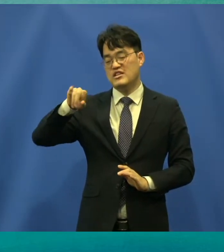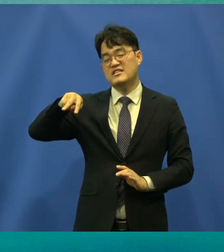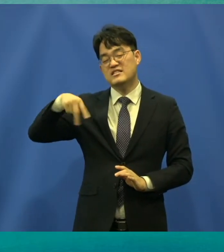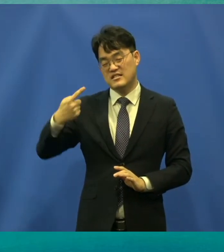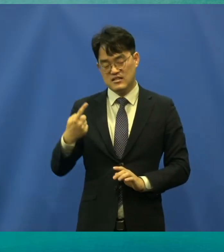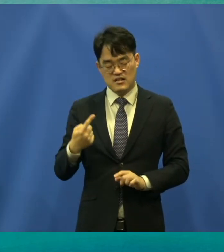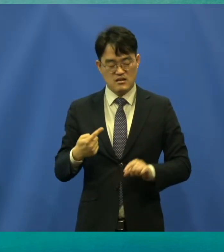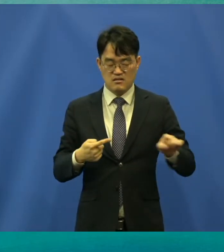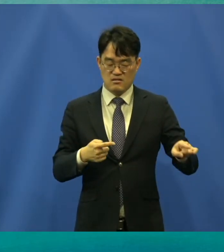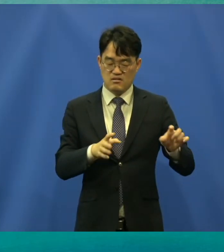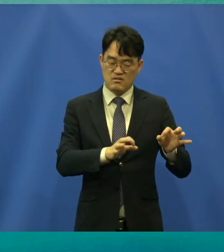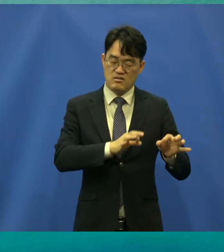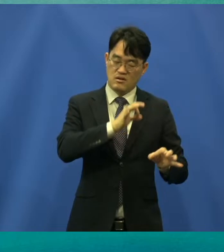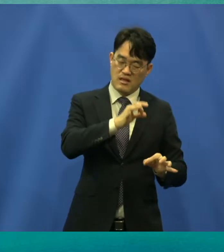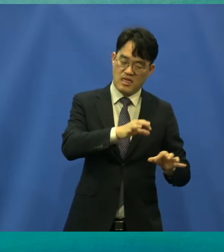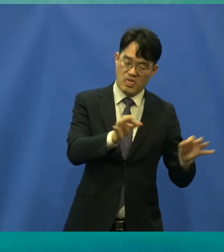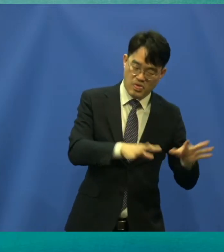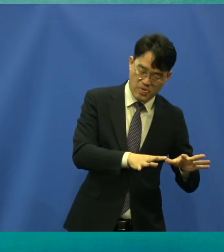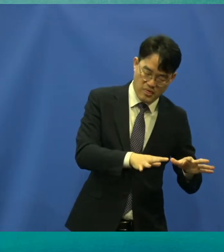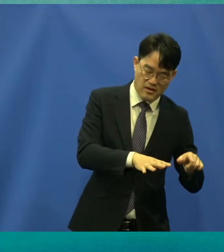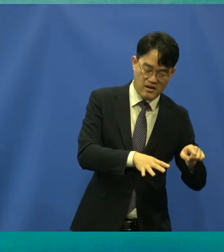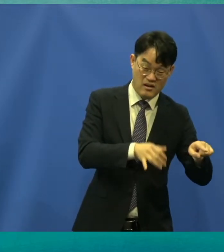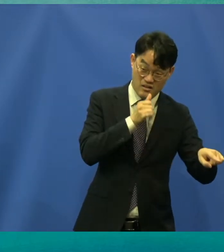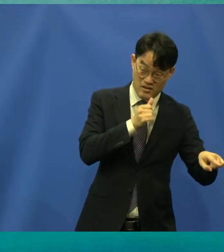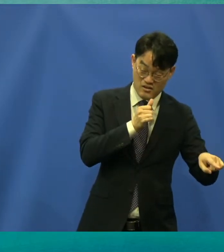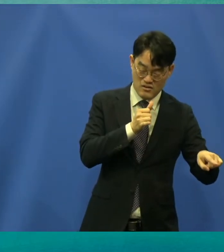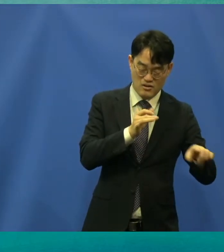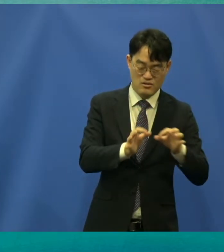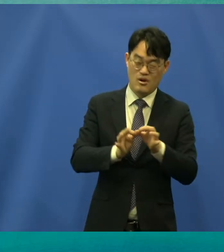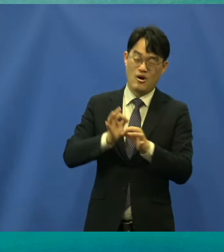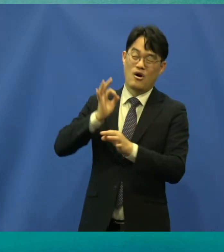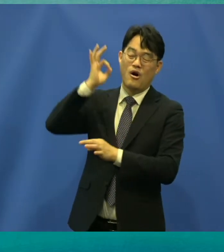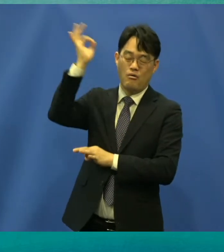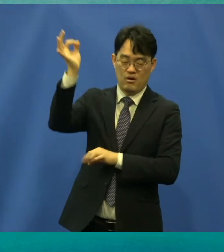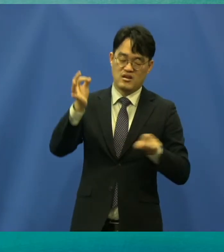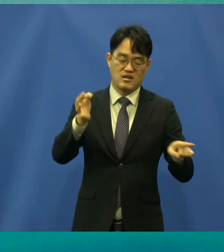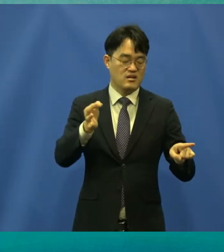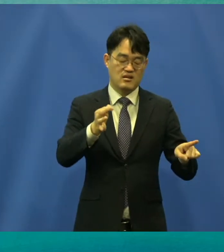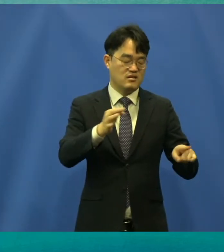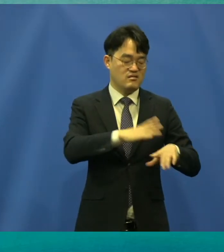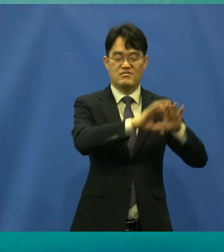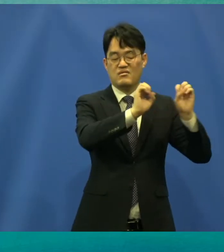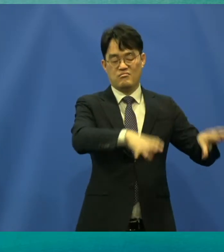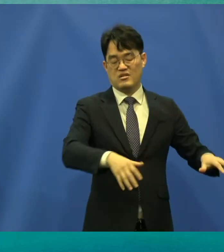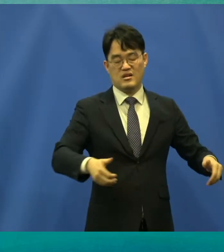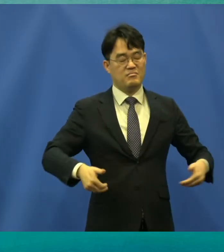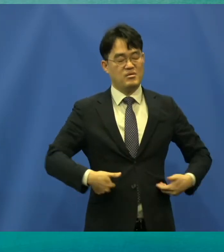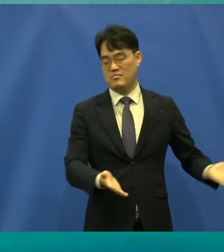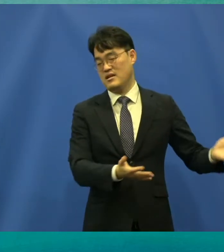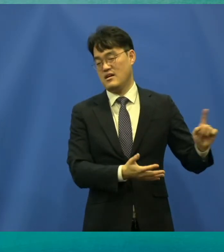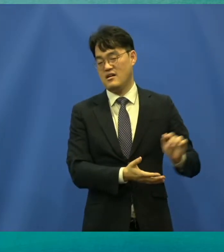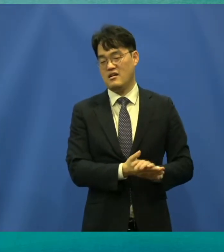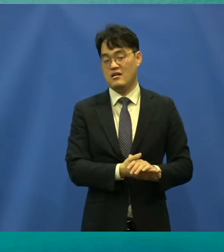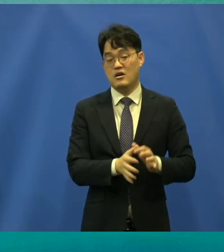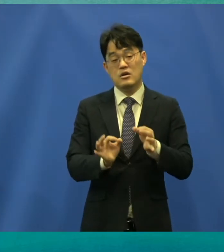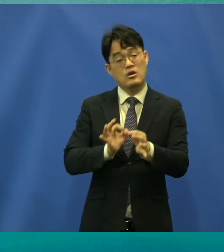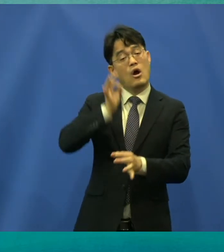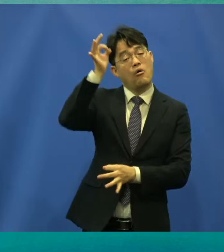세상에는 영원한 것이 없습니다. 영원한 것은 하나님, 영원한 것은 그분의